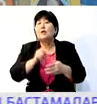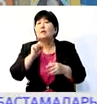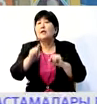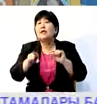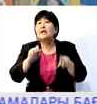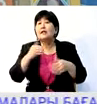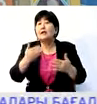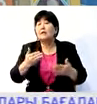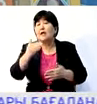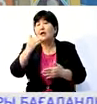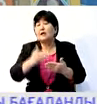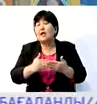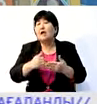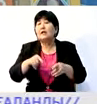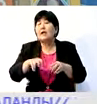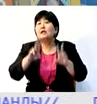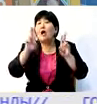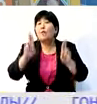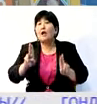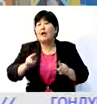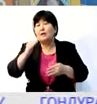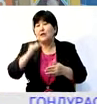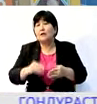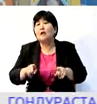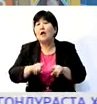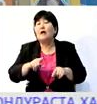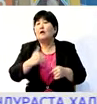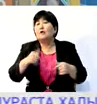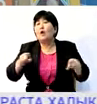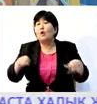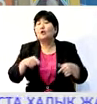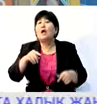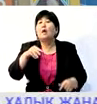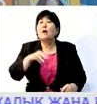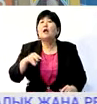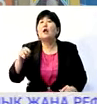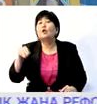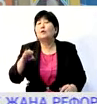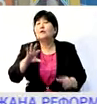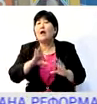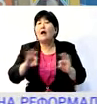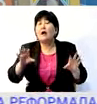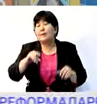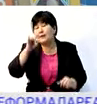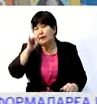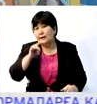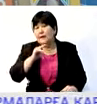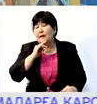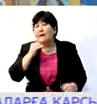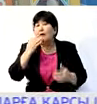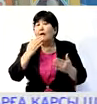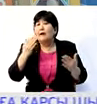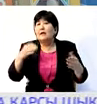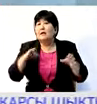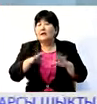тапсырмаларды Excel программасы арқылы гистограммалар құрылды. Майра Тұрғанбайқызының берген ақпараттар арқылы Қазақстанның халықаралық